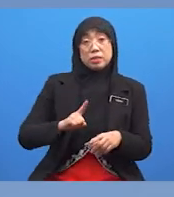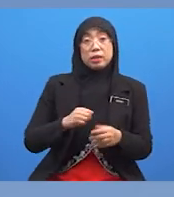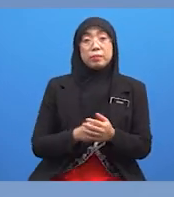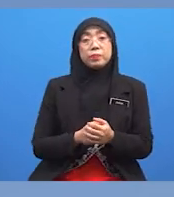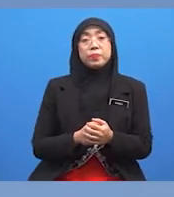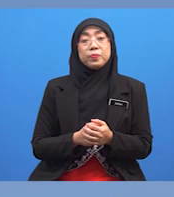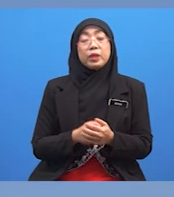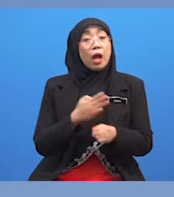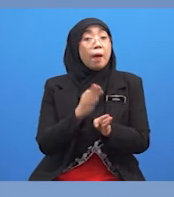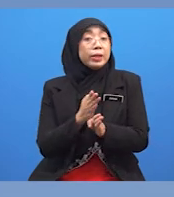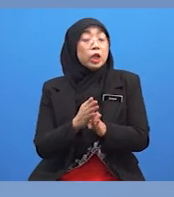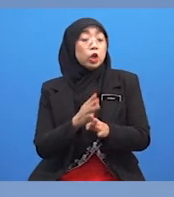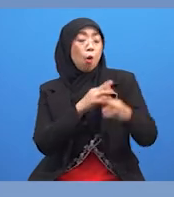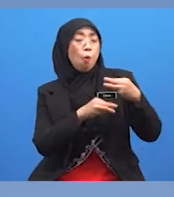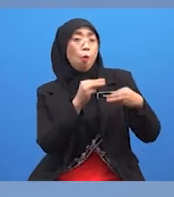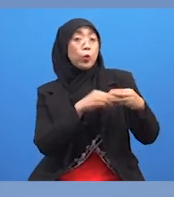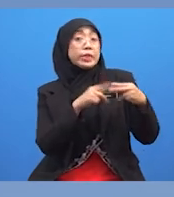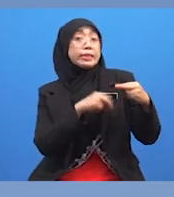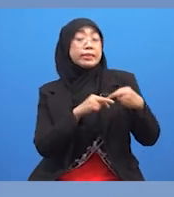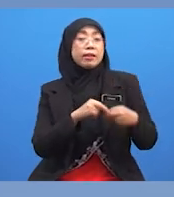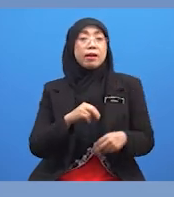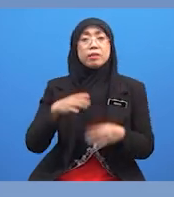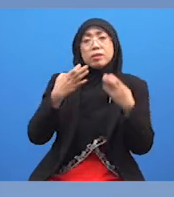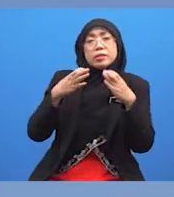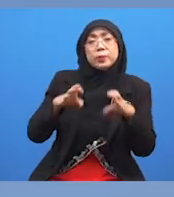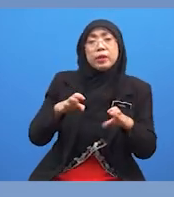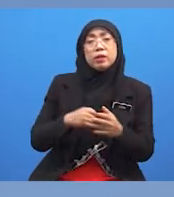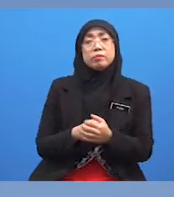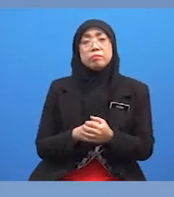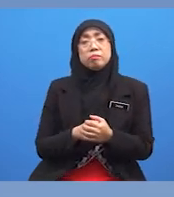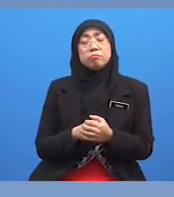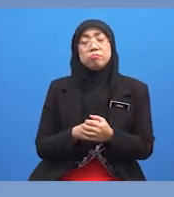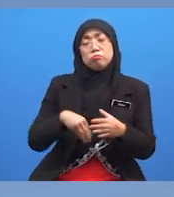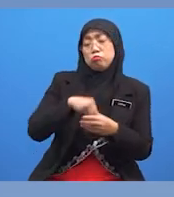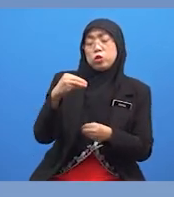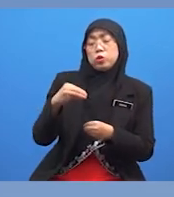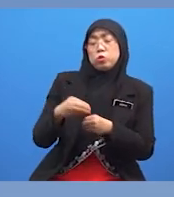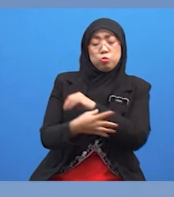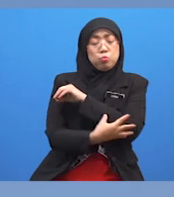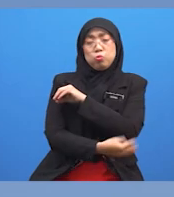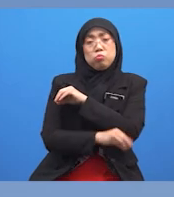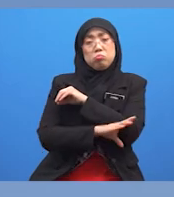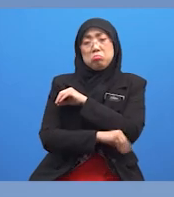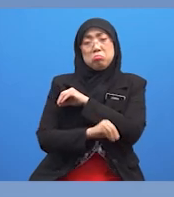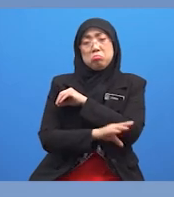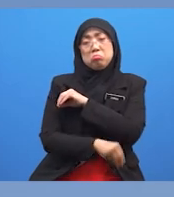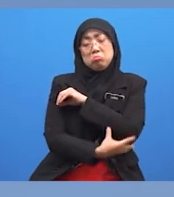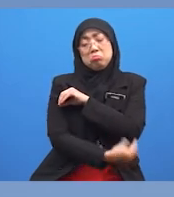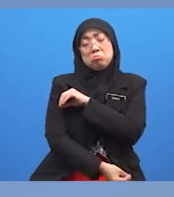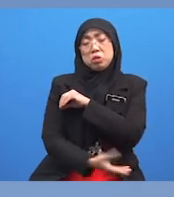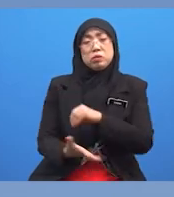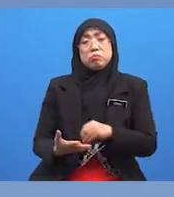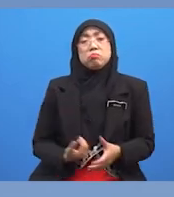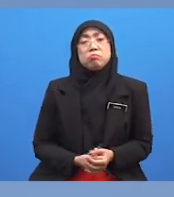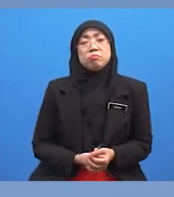membentuk modal insan cemerlang, keluar dari kepompong kemiskinan, meningkatkan